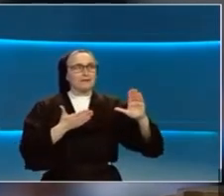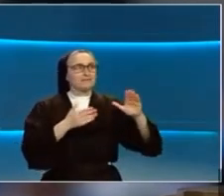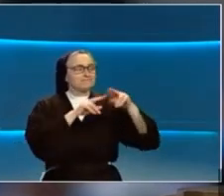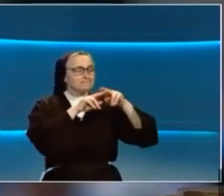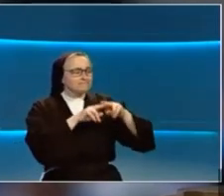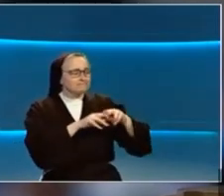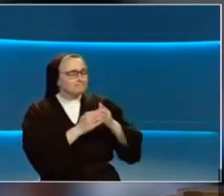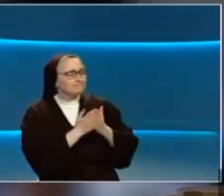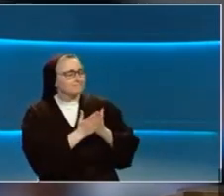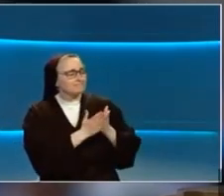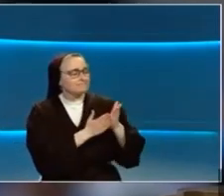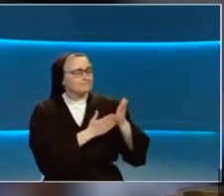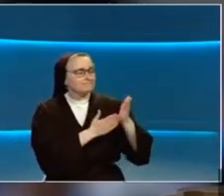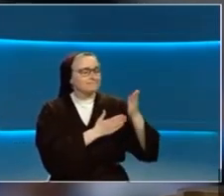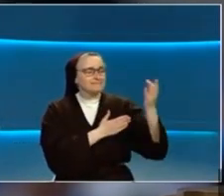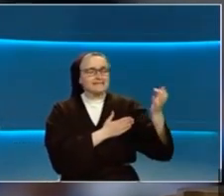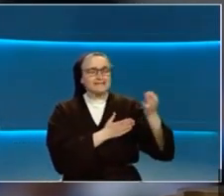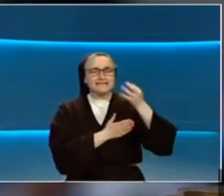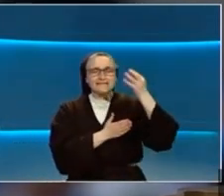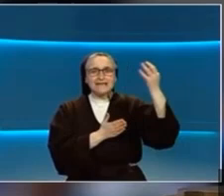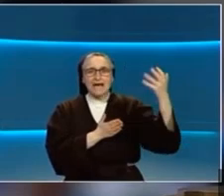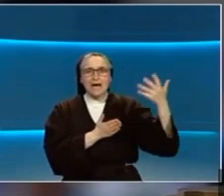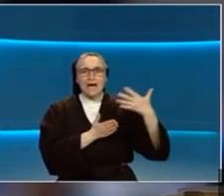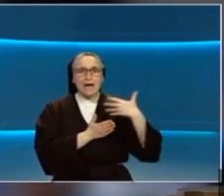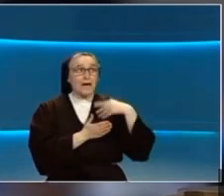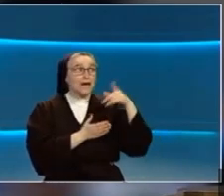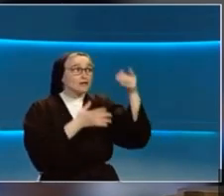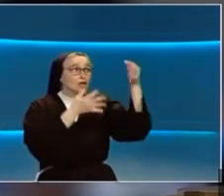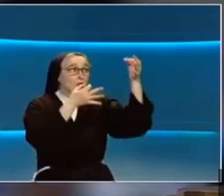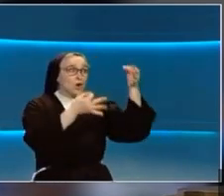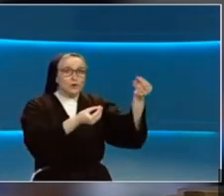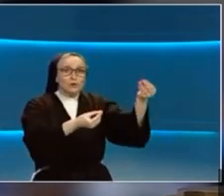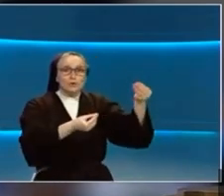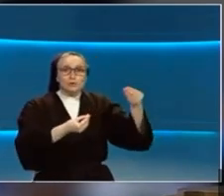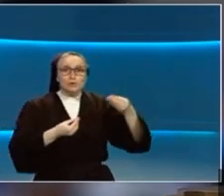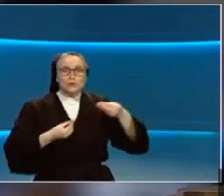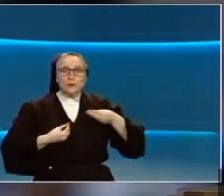Permanens in saeculum saeculi,